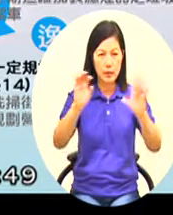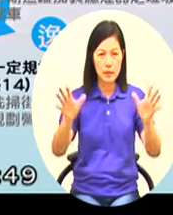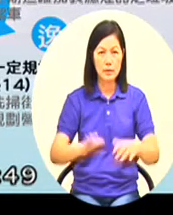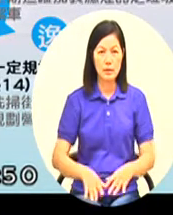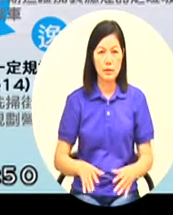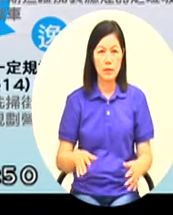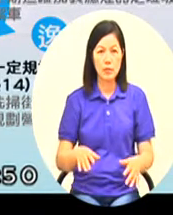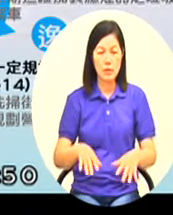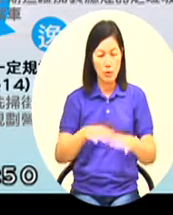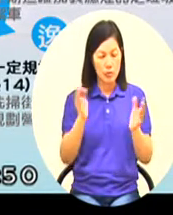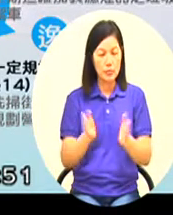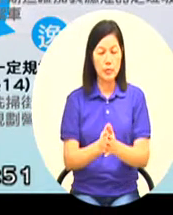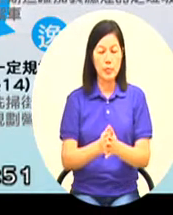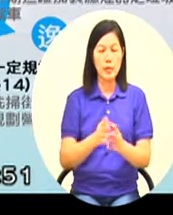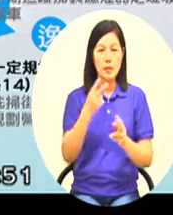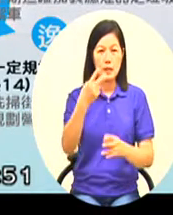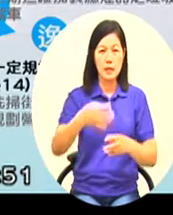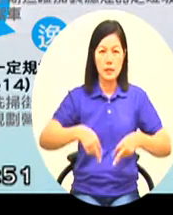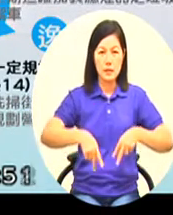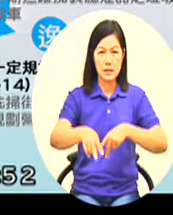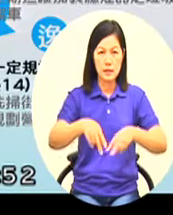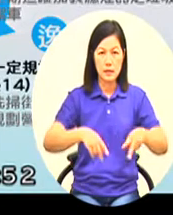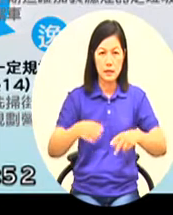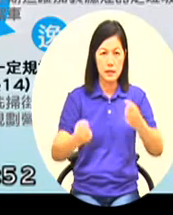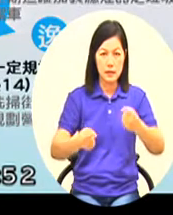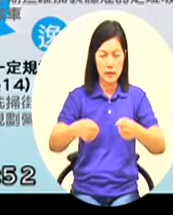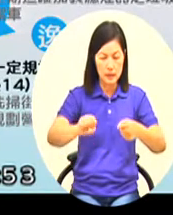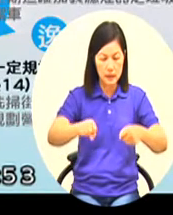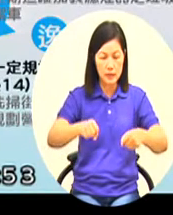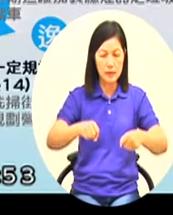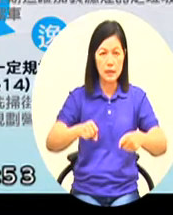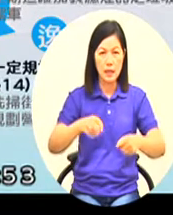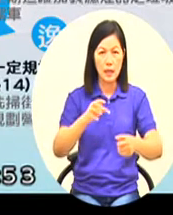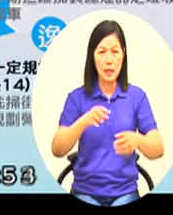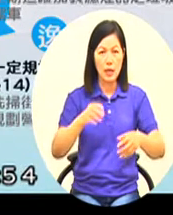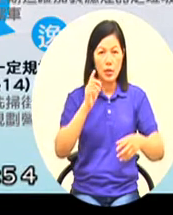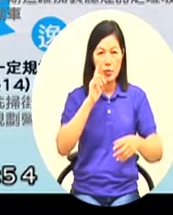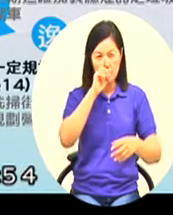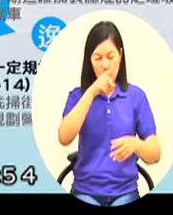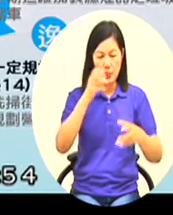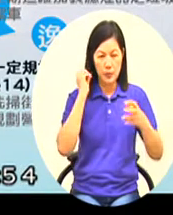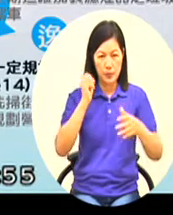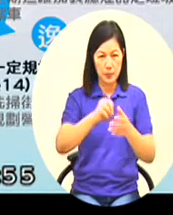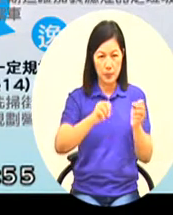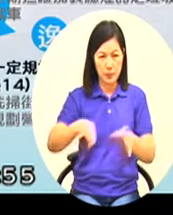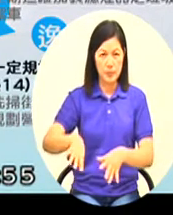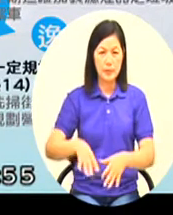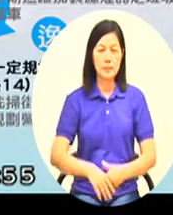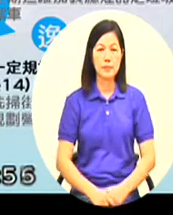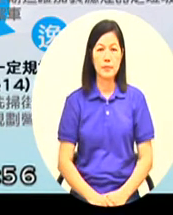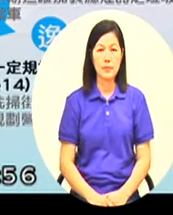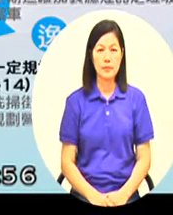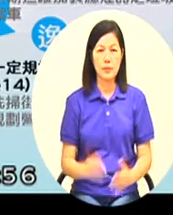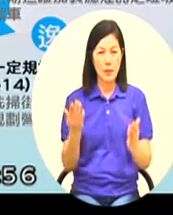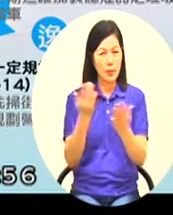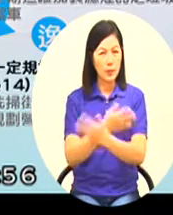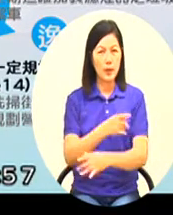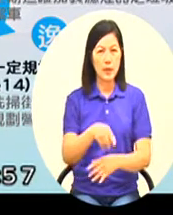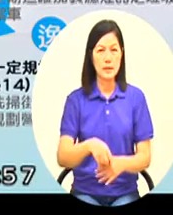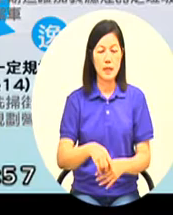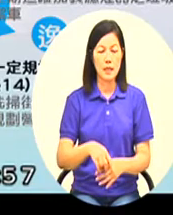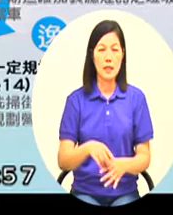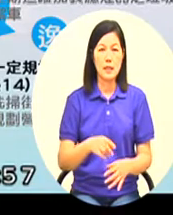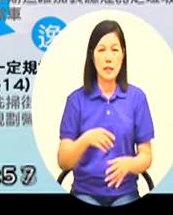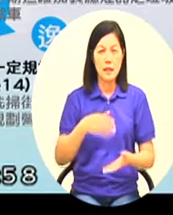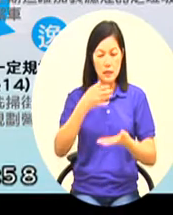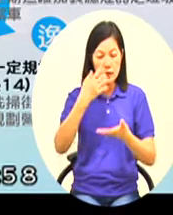管制，以及2行程机车的这个汰旧，公共脚踏车的扩充，以及这一些一定规模的餐饮